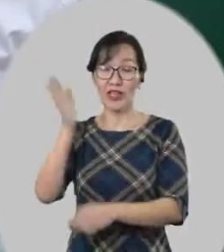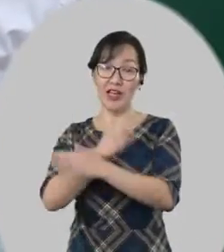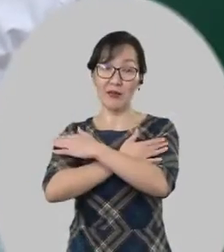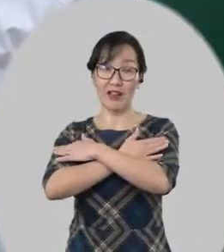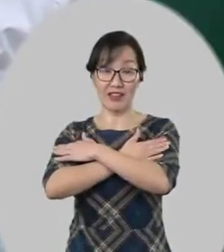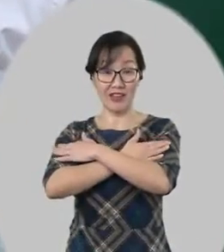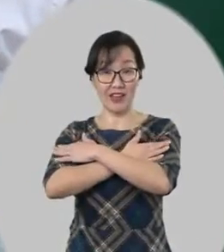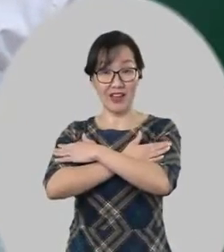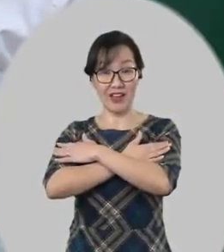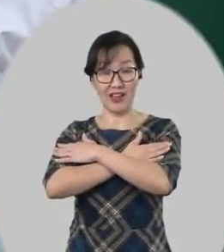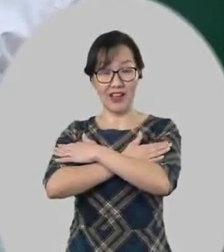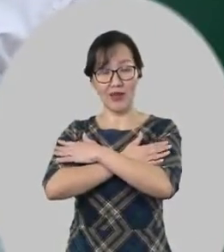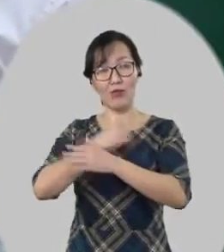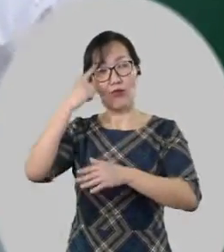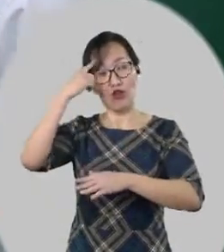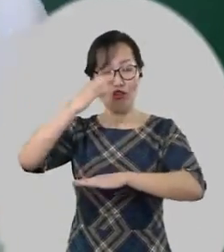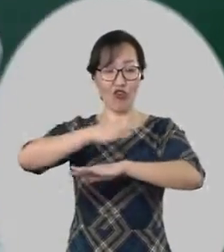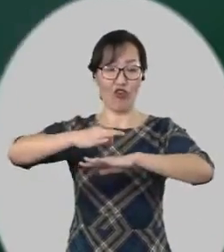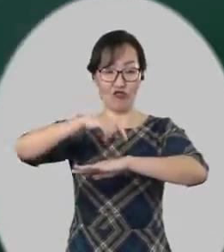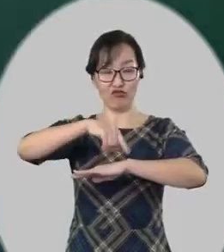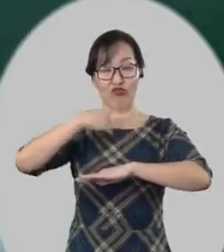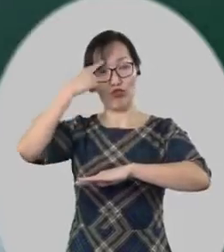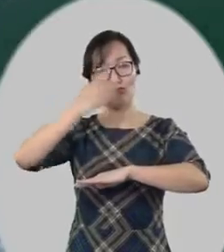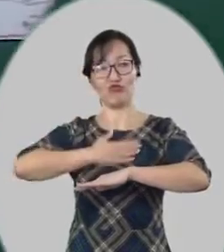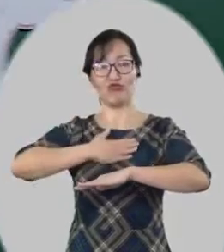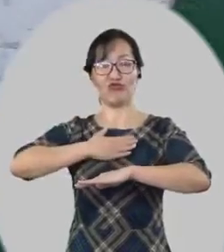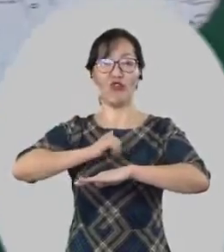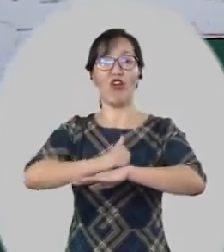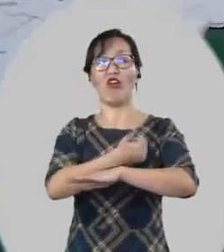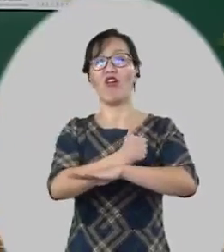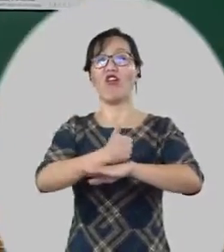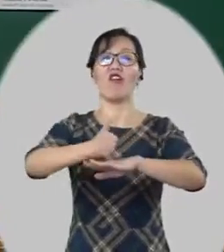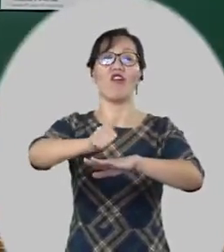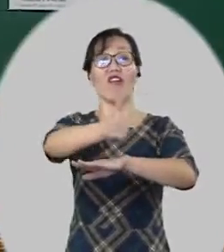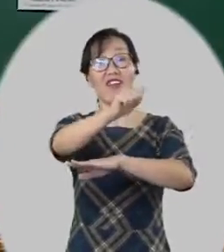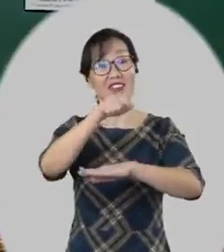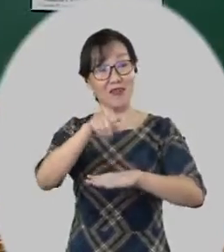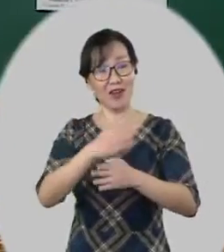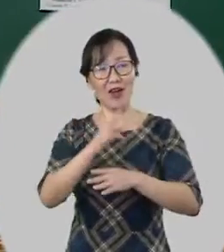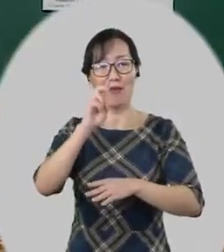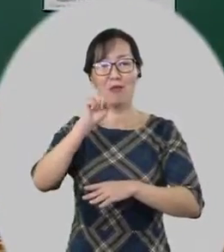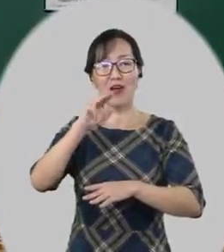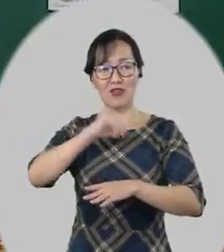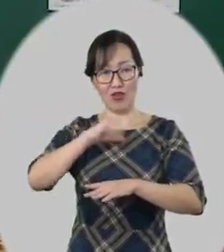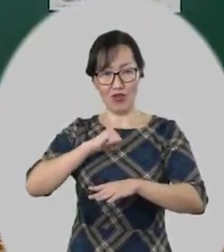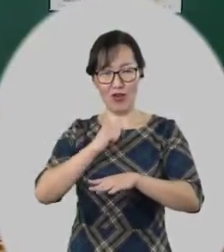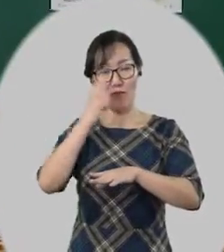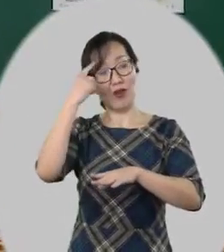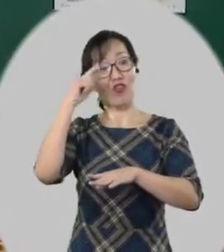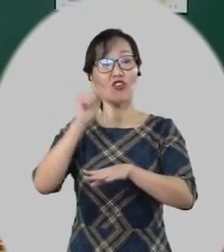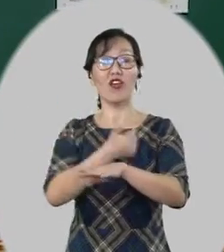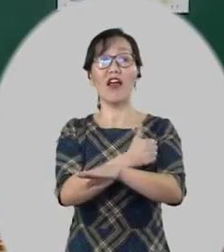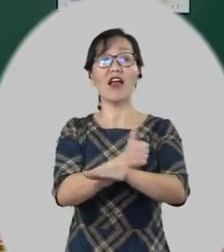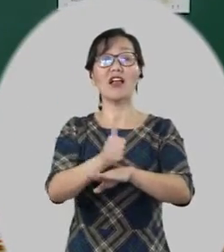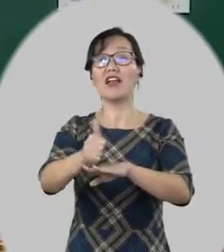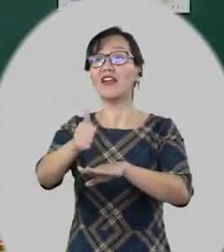амралтаараа Монгол орныхоо үзэсгэлэнт байгалаар аяллажээ. Тэгвэл бат Монгол орны үзэсгэлэнт байгалаар аялж